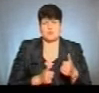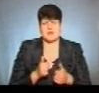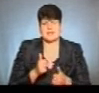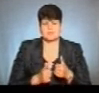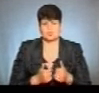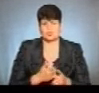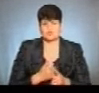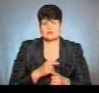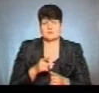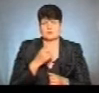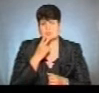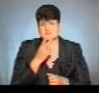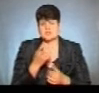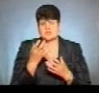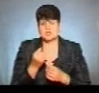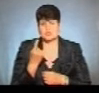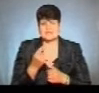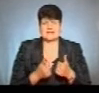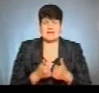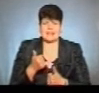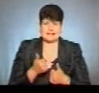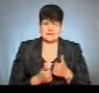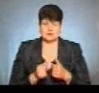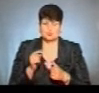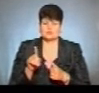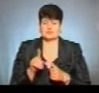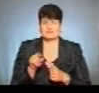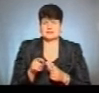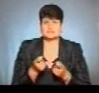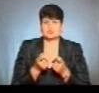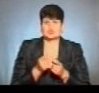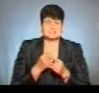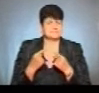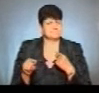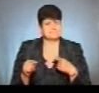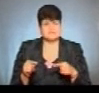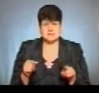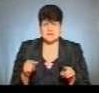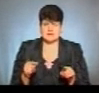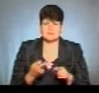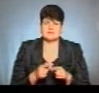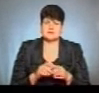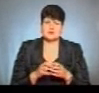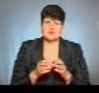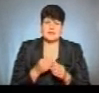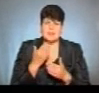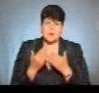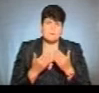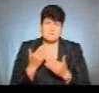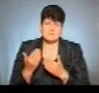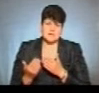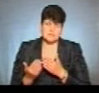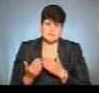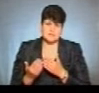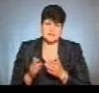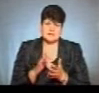Хочу, щоб ми поглянули на ще один рейтинг, тому що вони дещо, звісно, різняться. Це результати опитувань